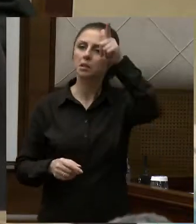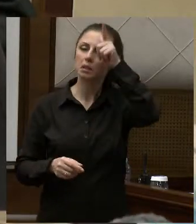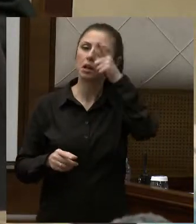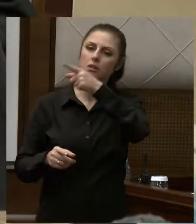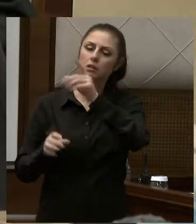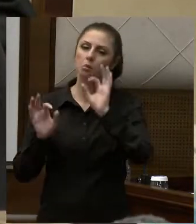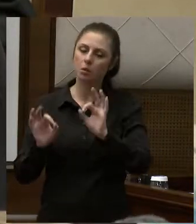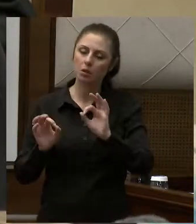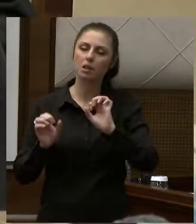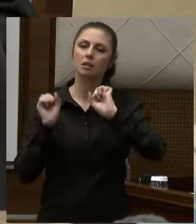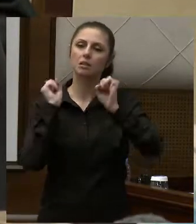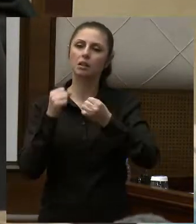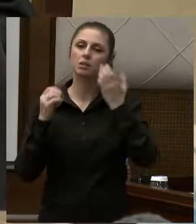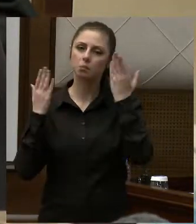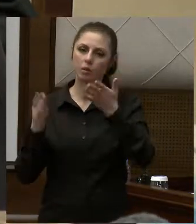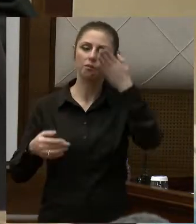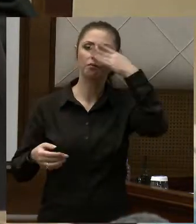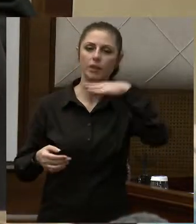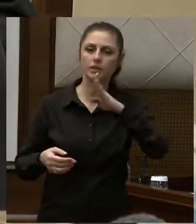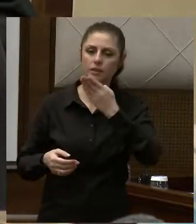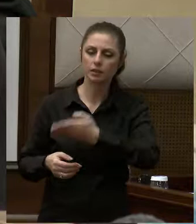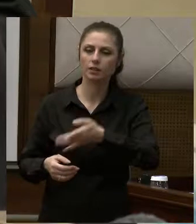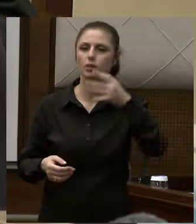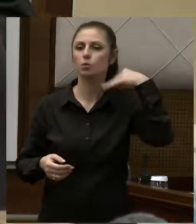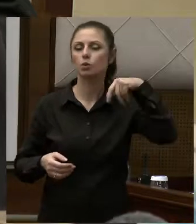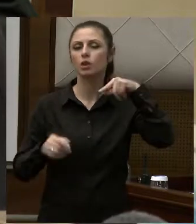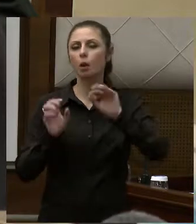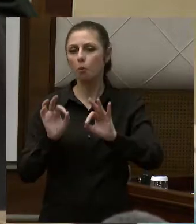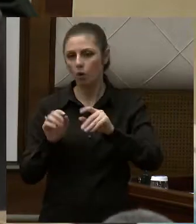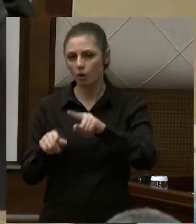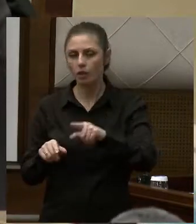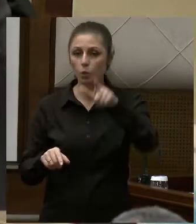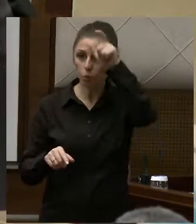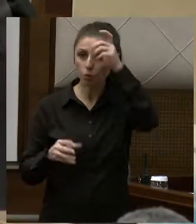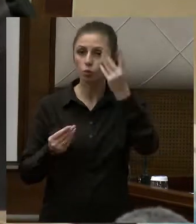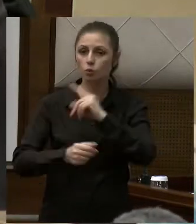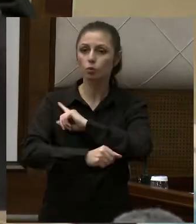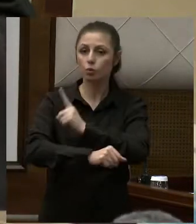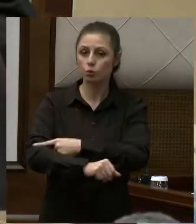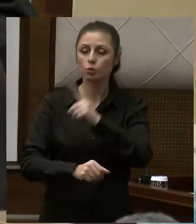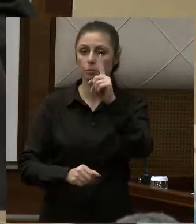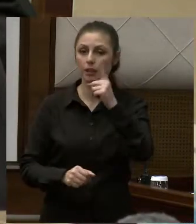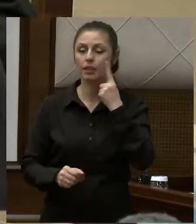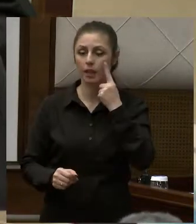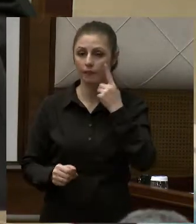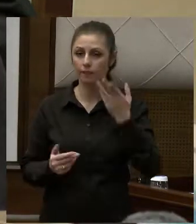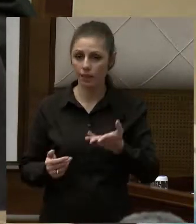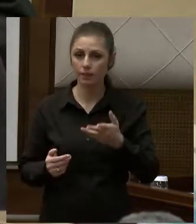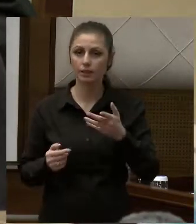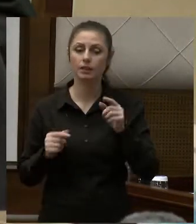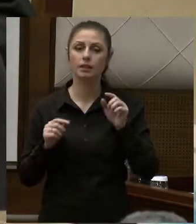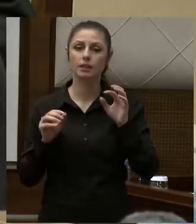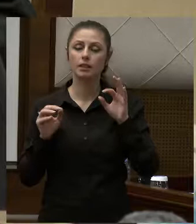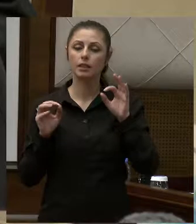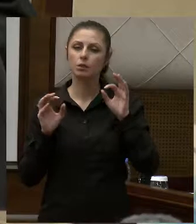böyle, Filistin'de de böyle. Türkiye Cumhuriyeti gerçekten büyük bir devlet, güçlü bir devlet ve bugün gerçekten olması gereken